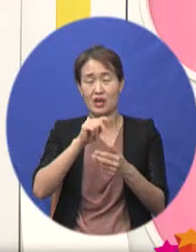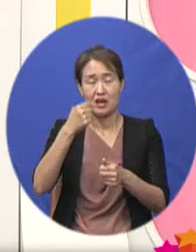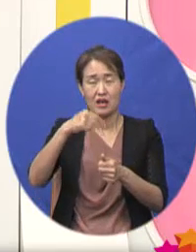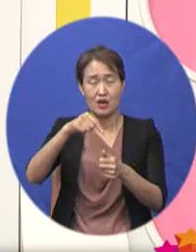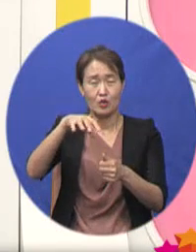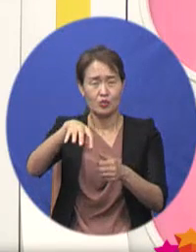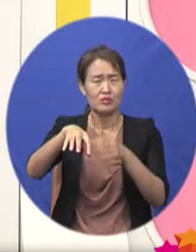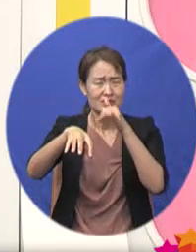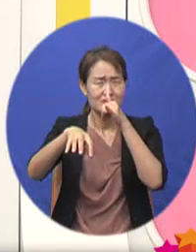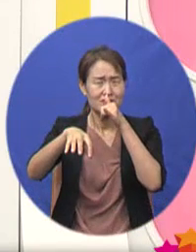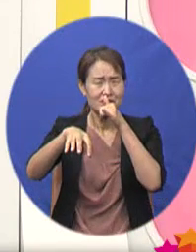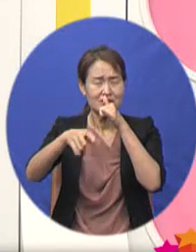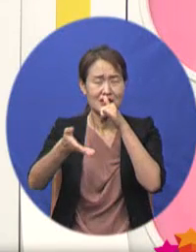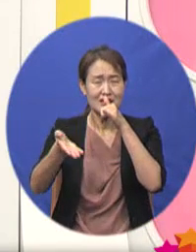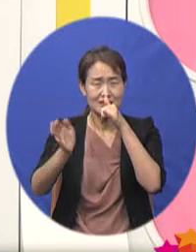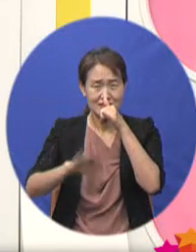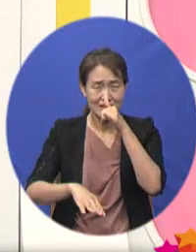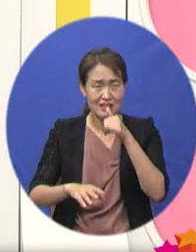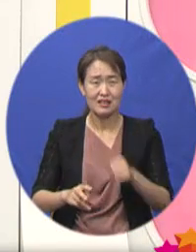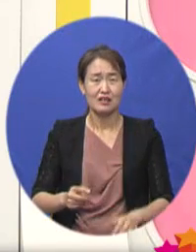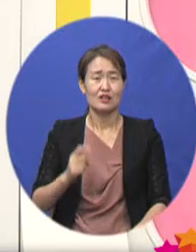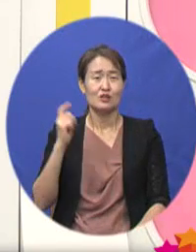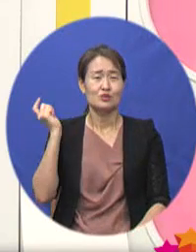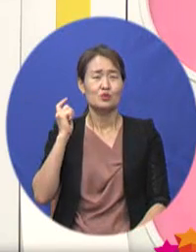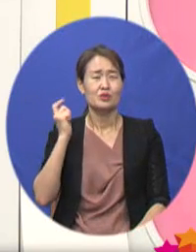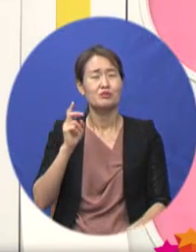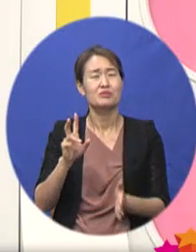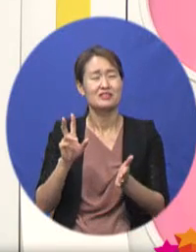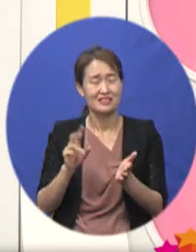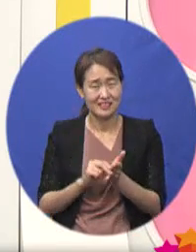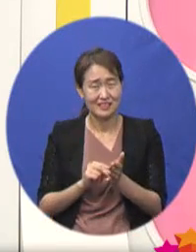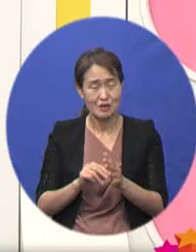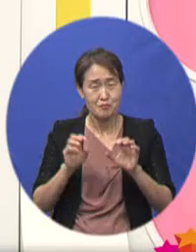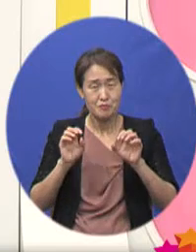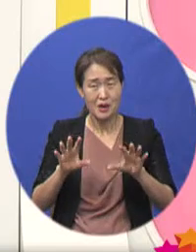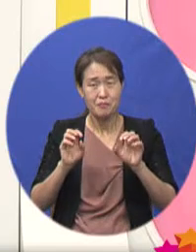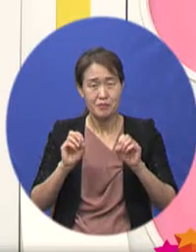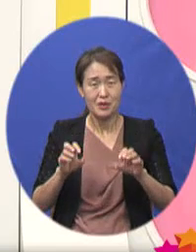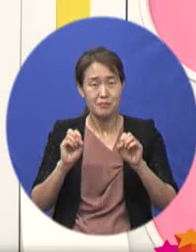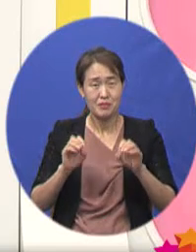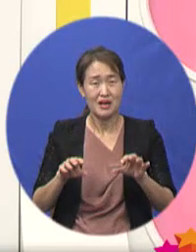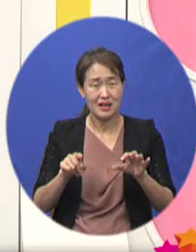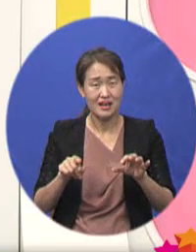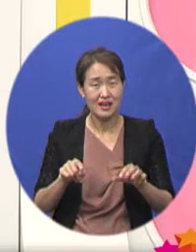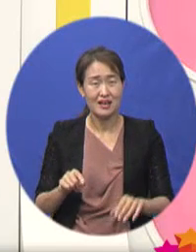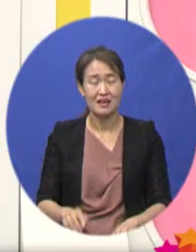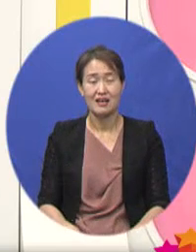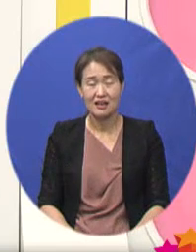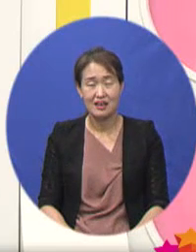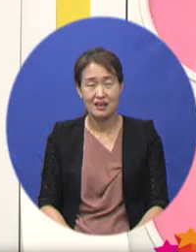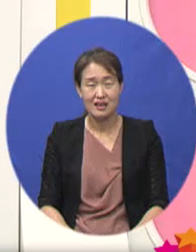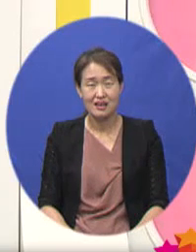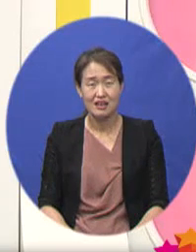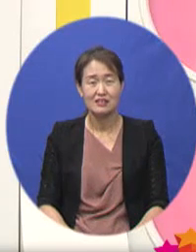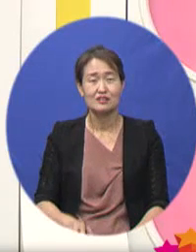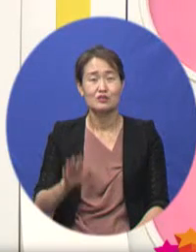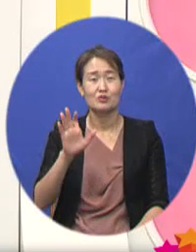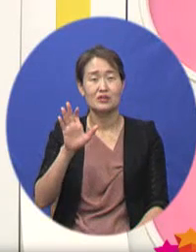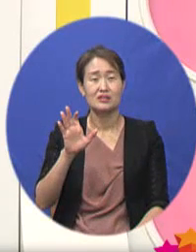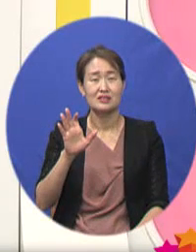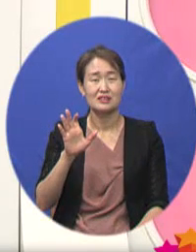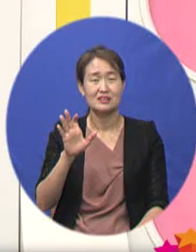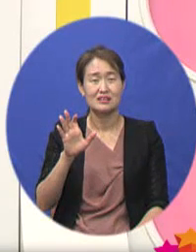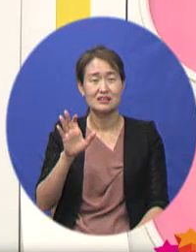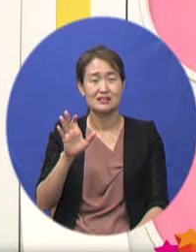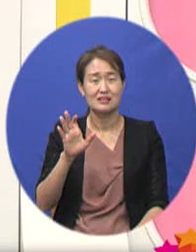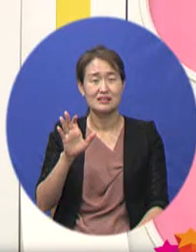네. 그 울림이 있어서. 예. 지금 1층. 네. 화장실에